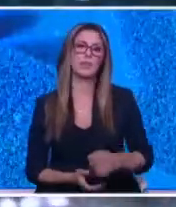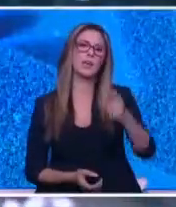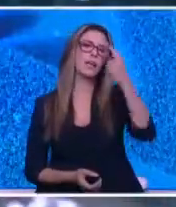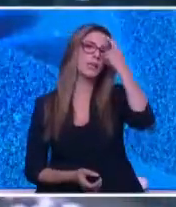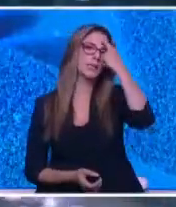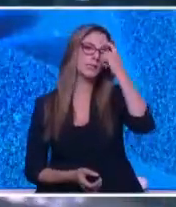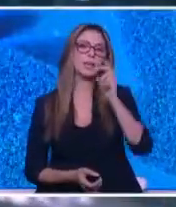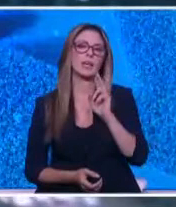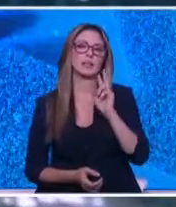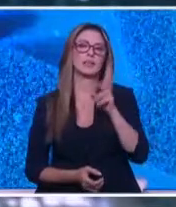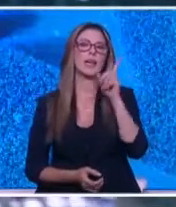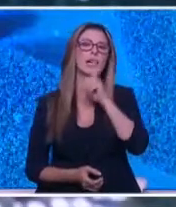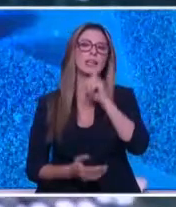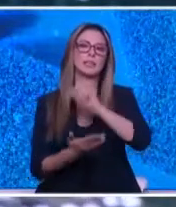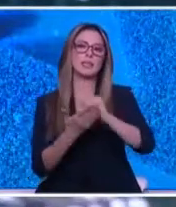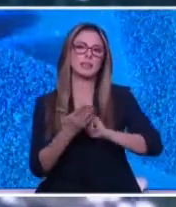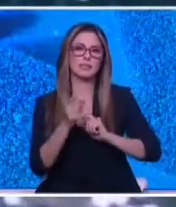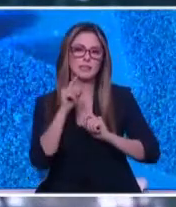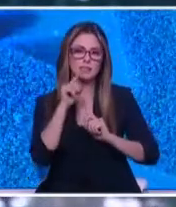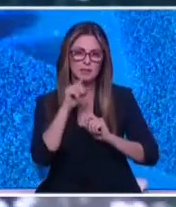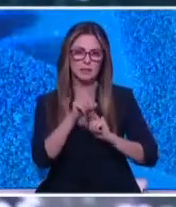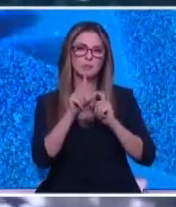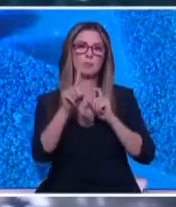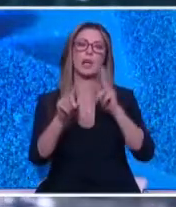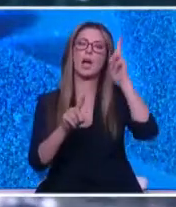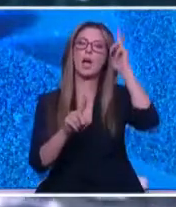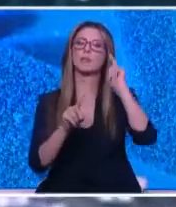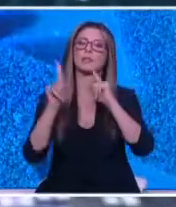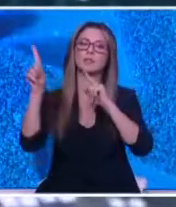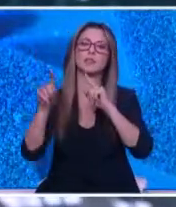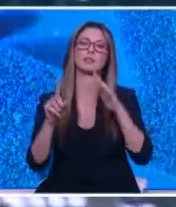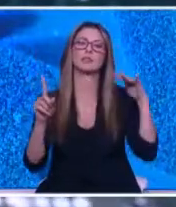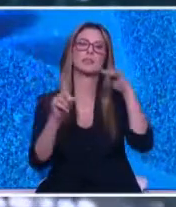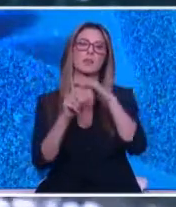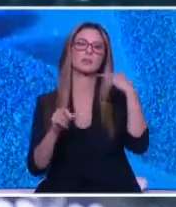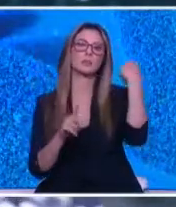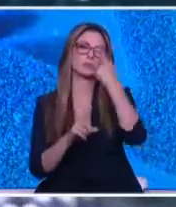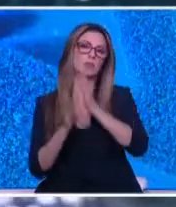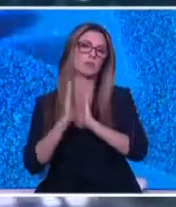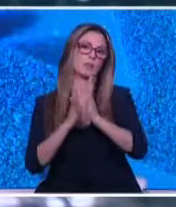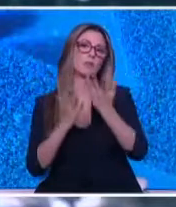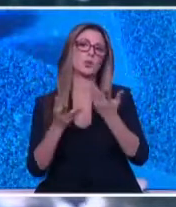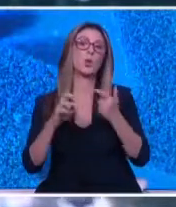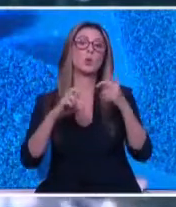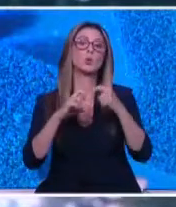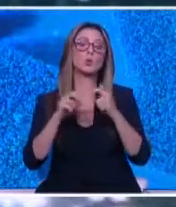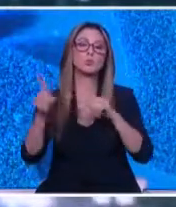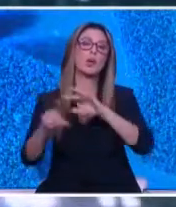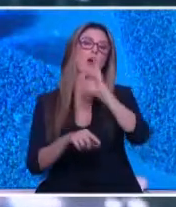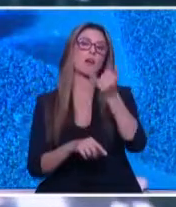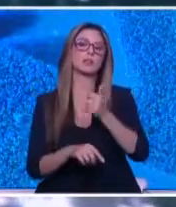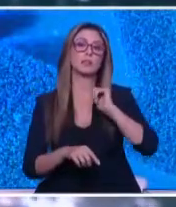Sevgili seyirciler, Hint asıllı İngiliz yazar Salman Rushdie'nin Amerika Birleşik Devletleri'nde uğradığı saldırının yankıları sürüyor. Rushdie'nin durumu